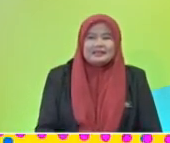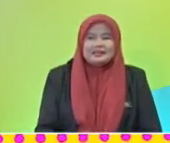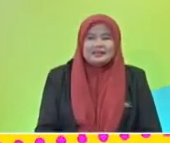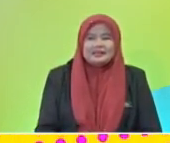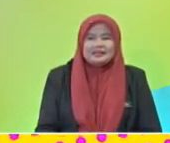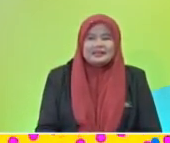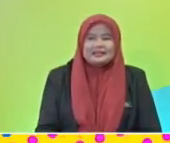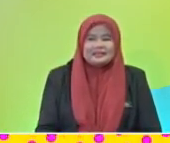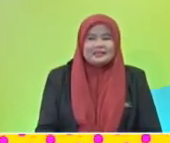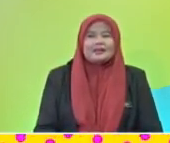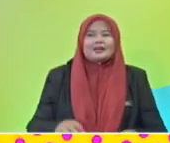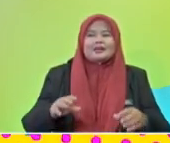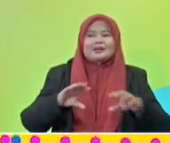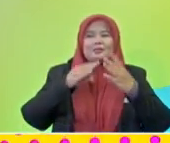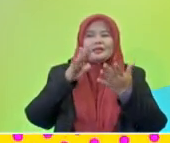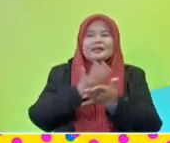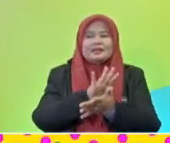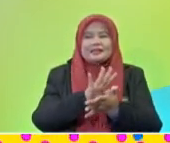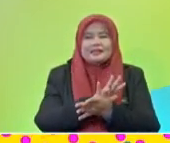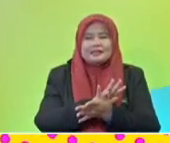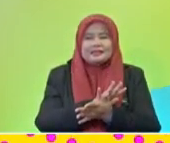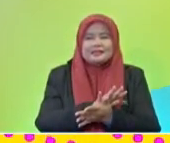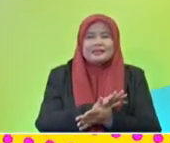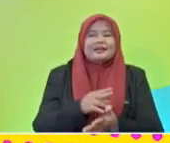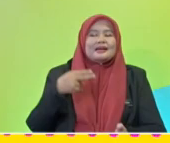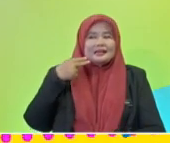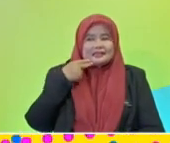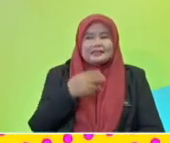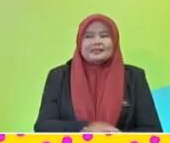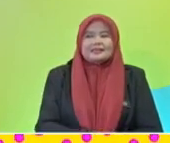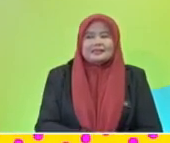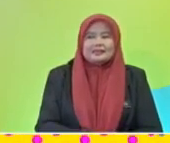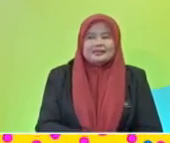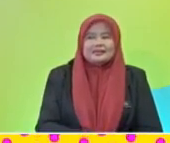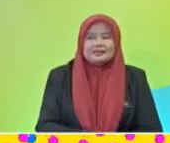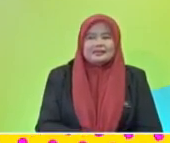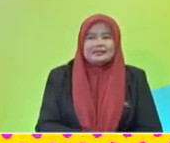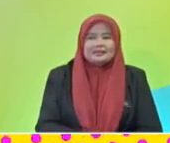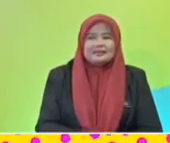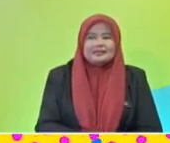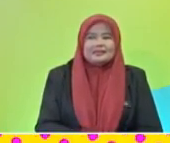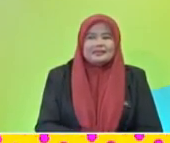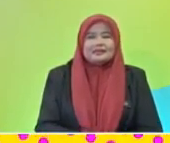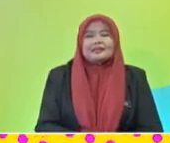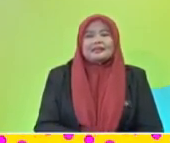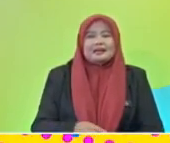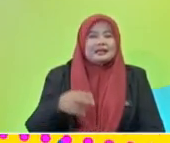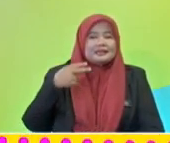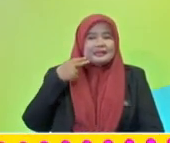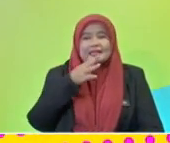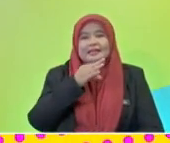kertas tadi adik siapa Hasana ha Hasana dua orang kena dapat Hasana dengan dano